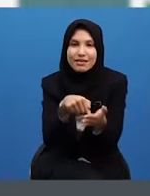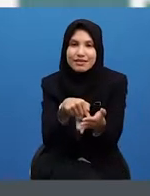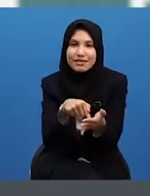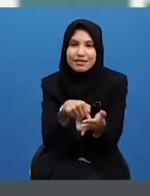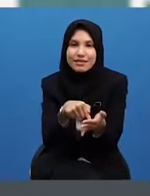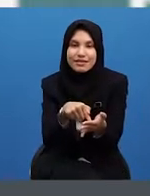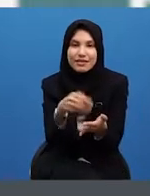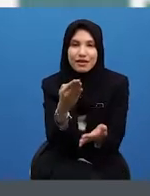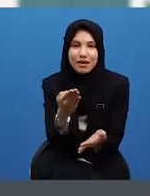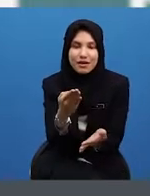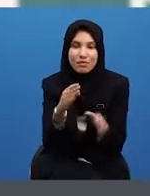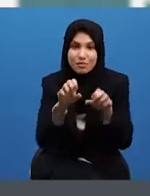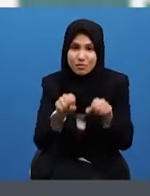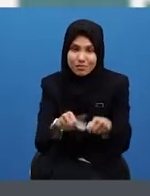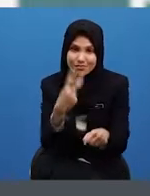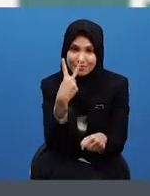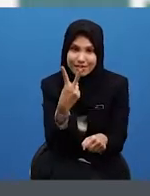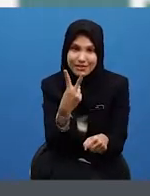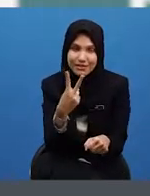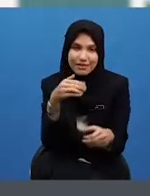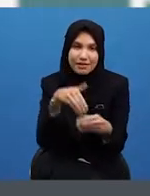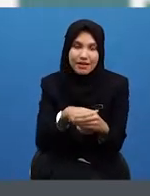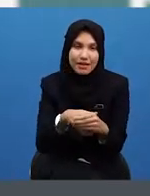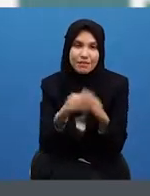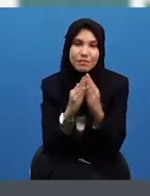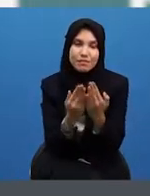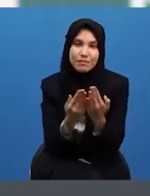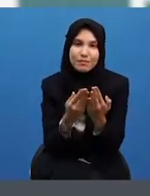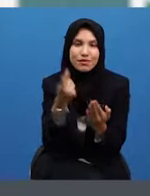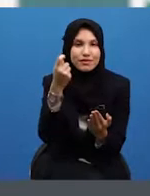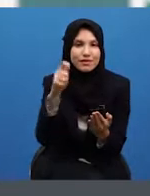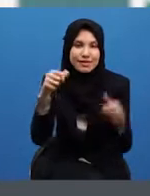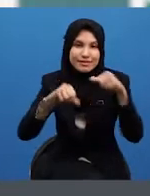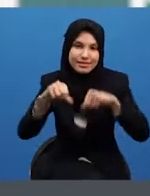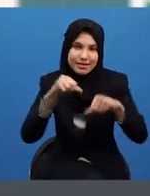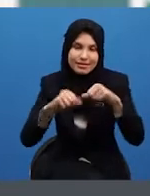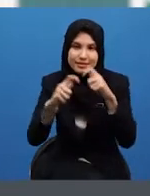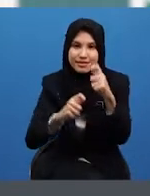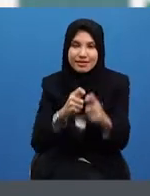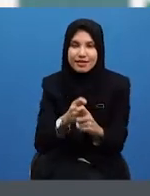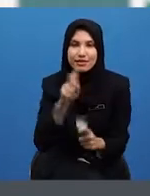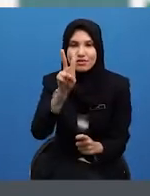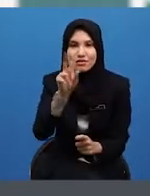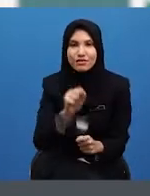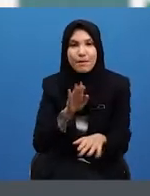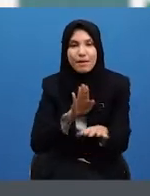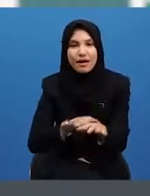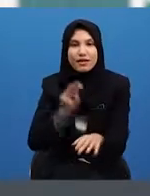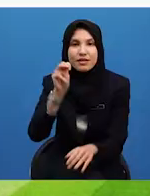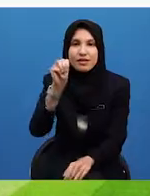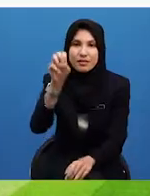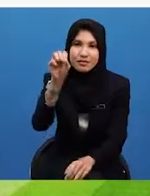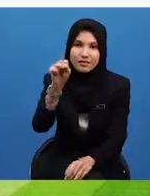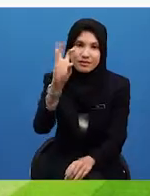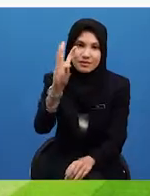kamu boleh lihat di dalam buku teks sains tahun 2pada mungkin surat